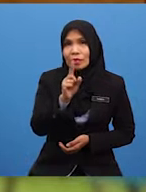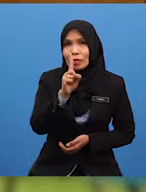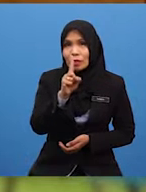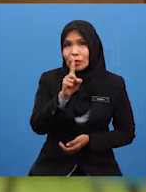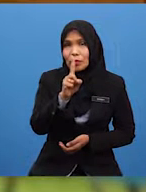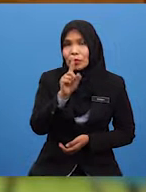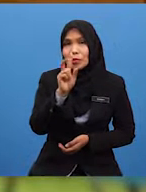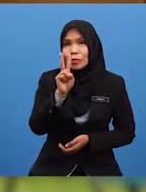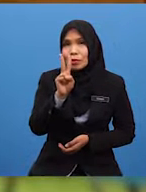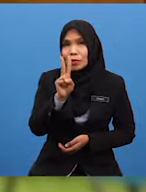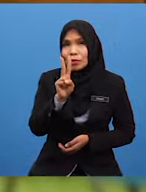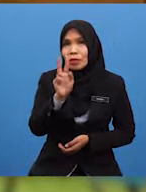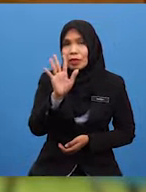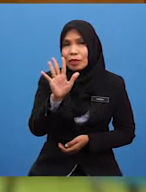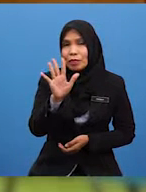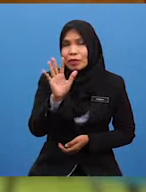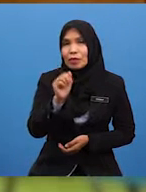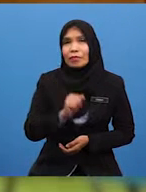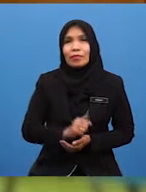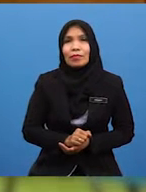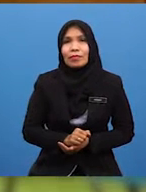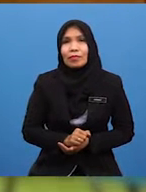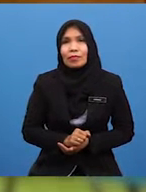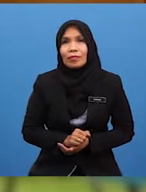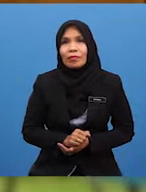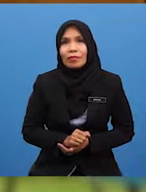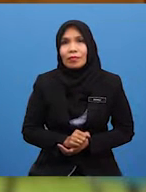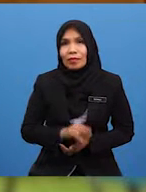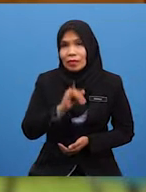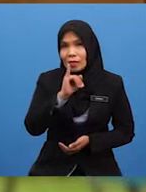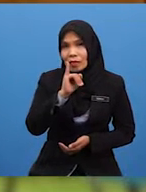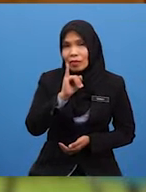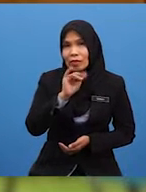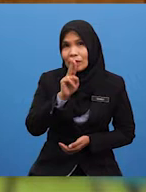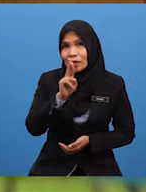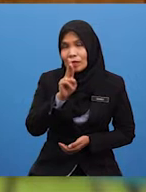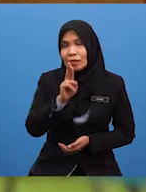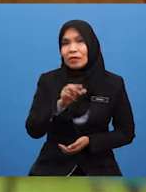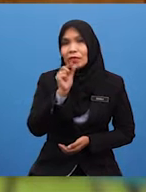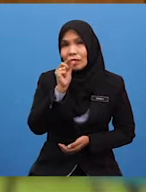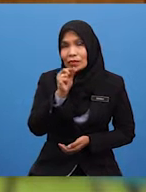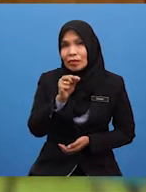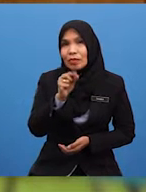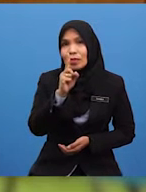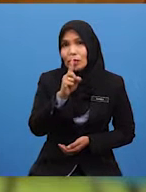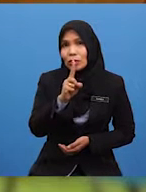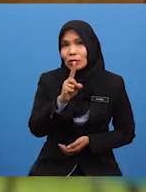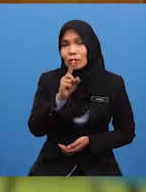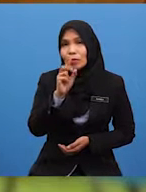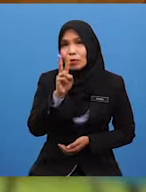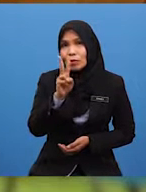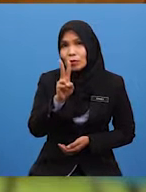1, 2, 5. Maka R titik 1,